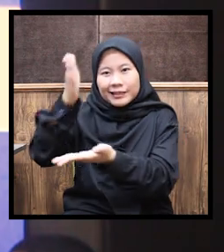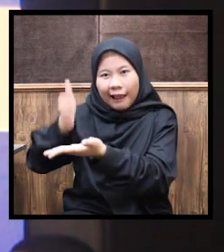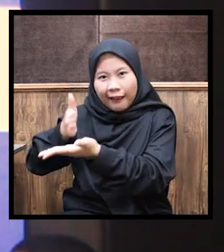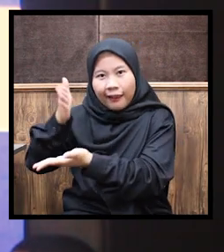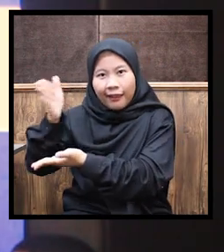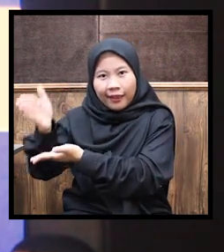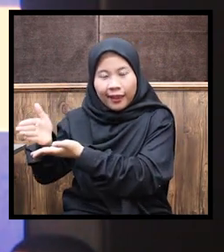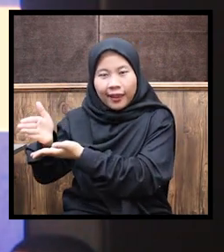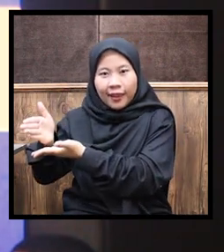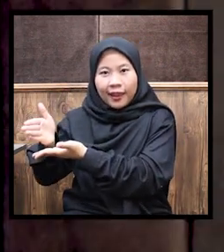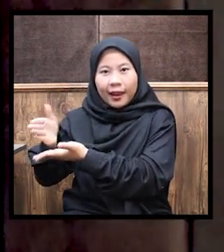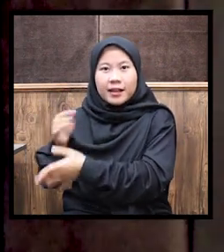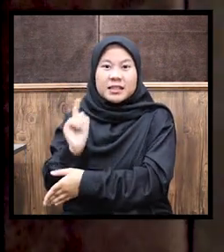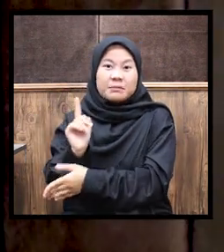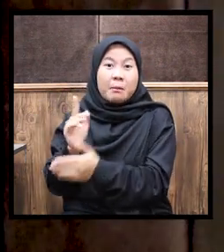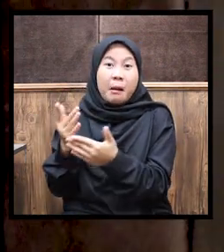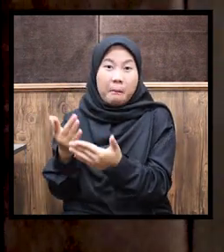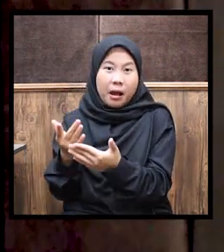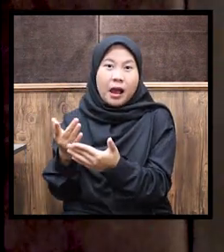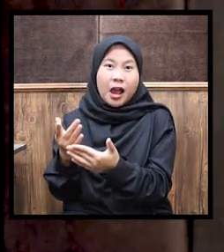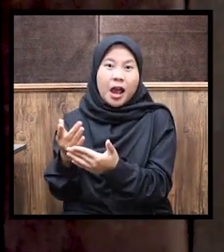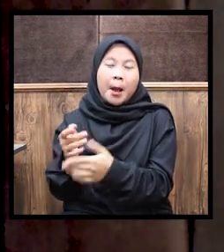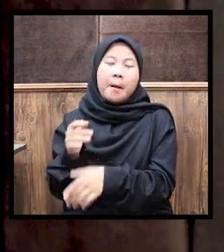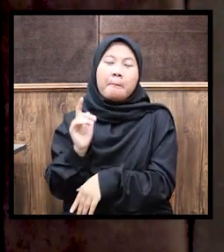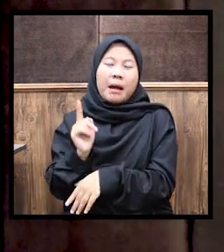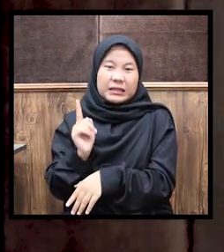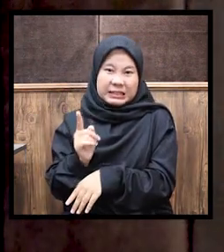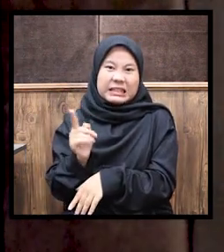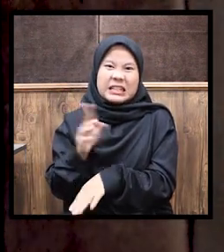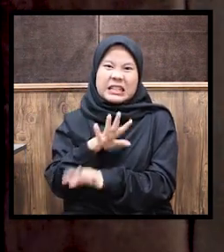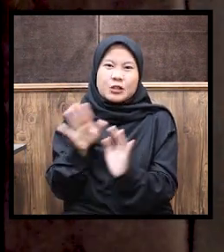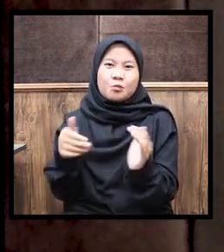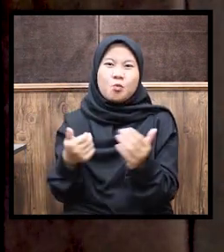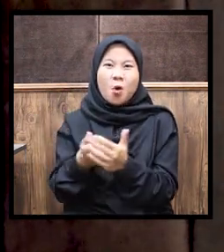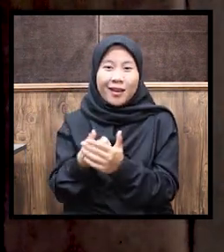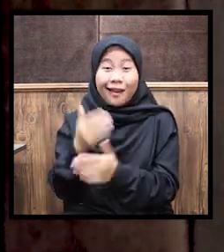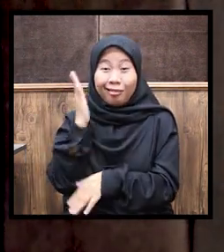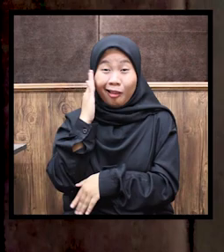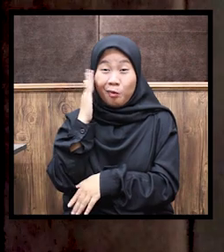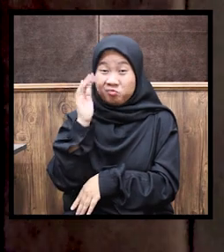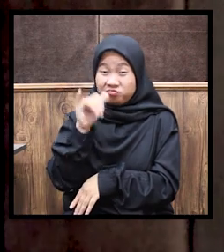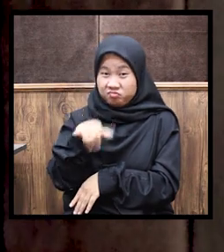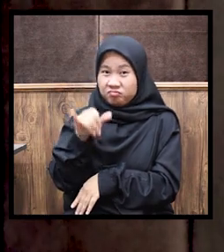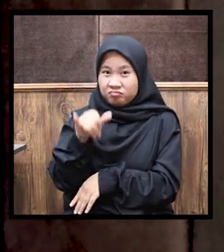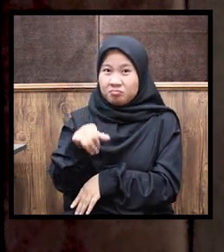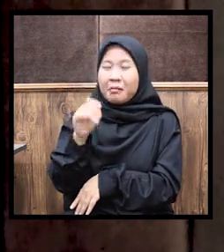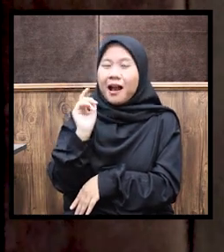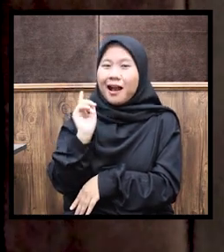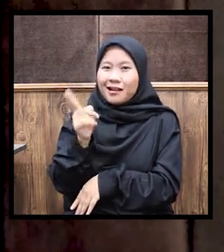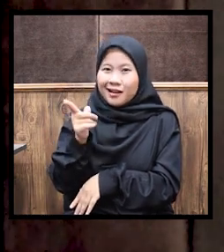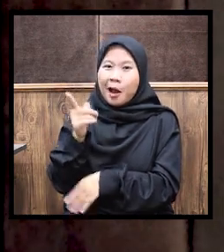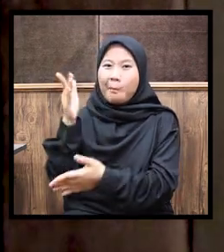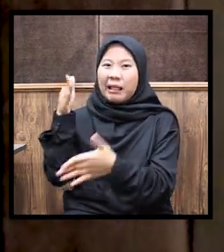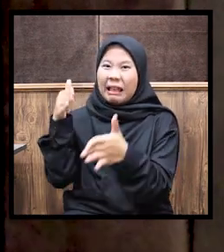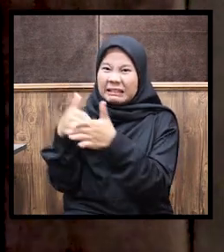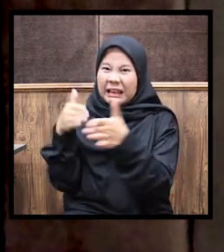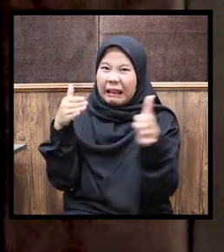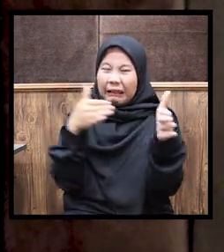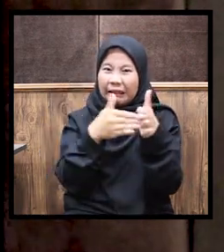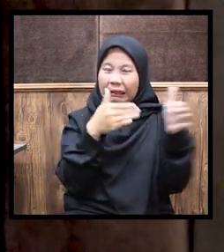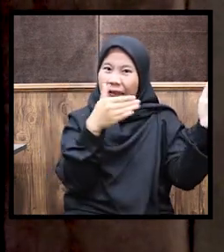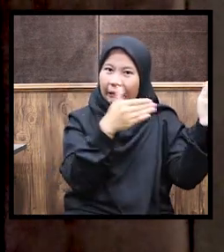tidak bisa kita nafikan ya kita tidak bisa ingkari bahwa memang ada gap karena itu